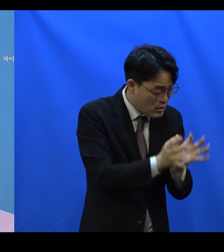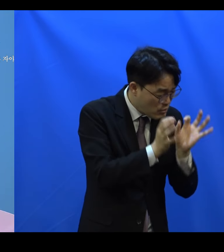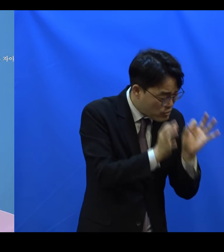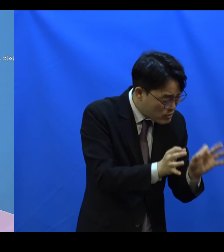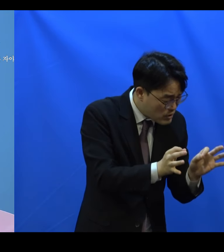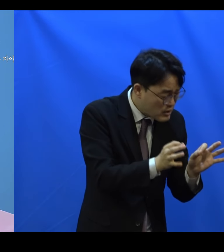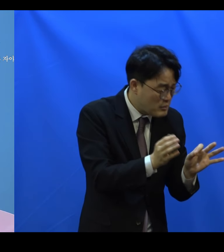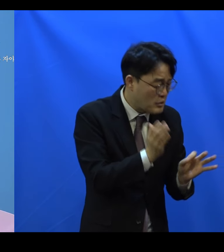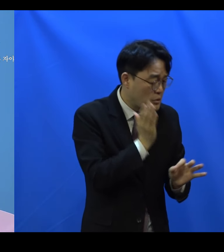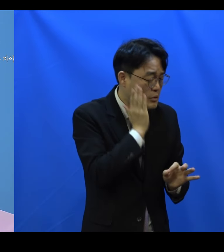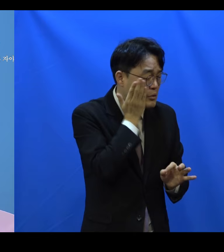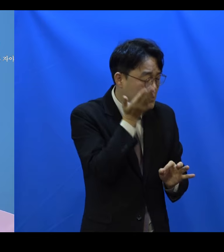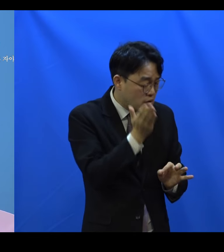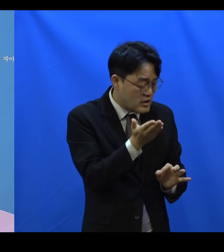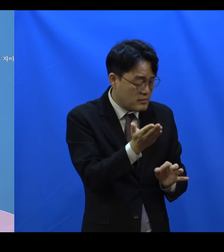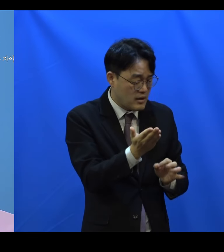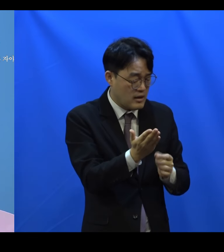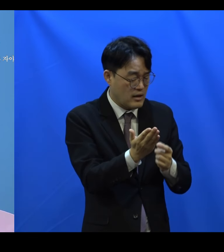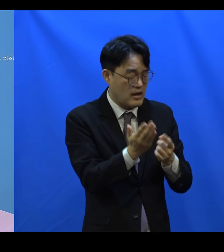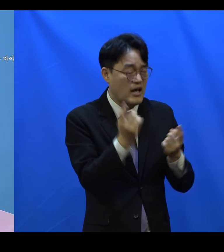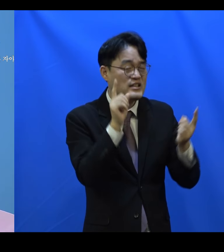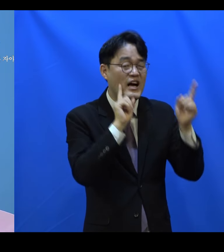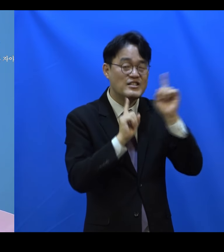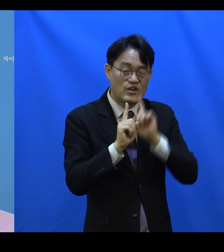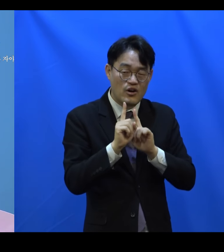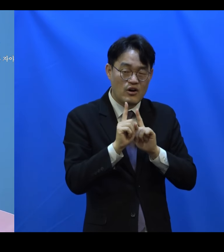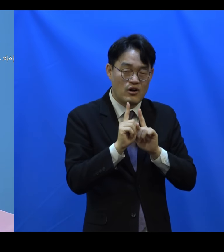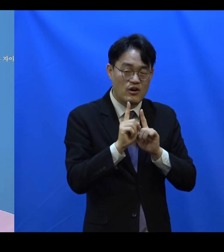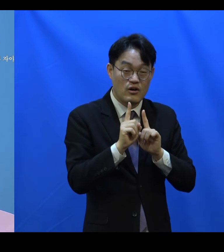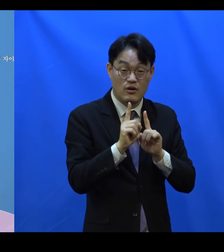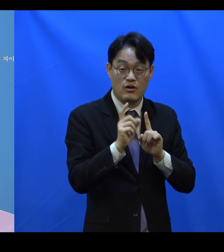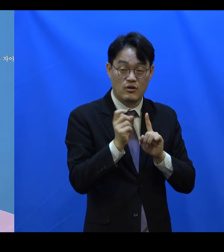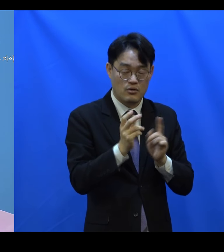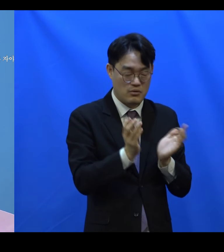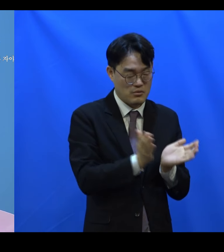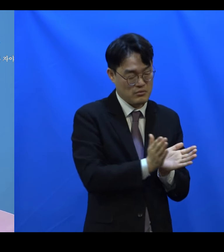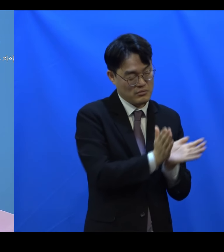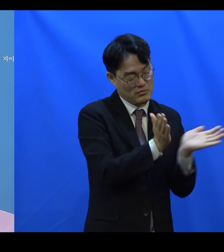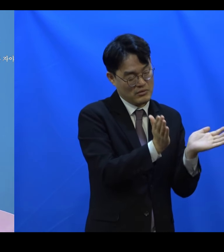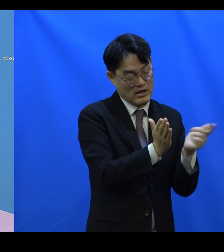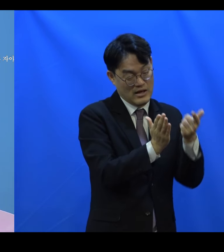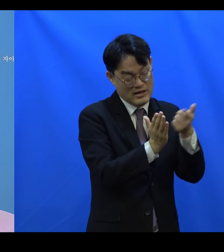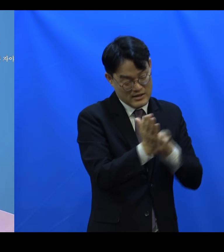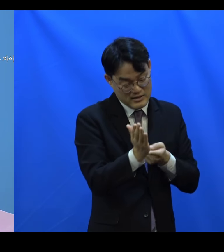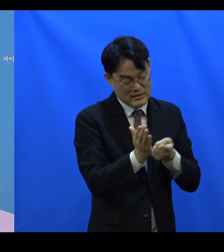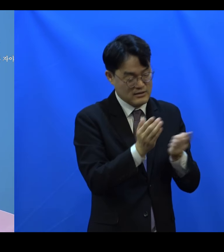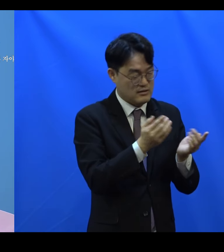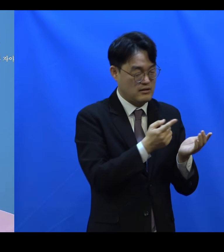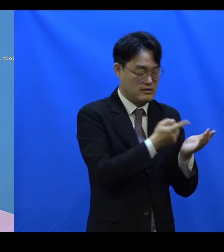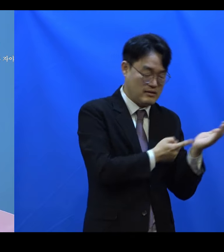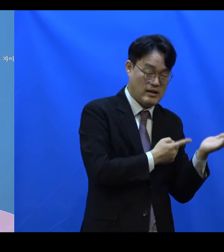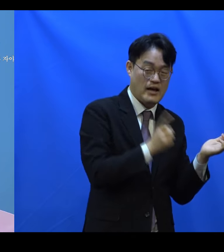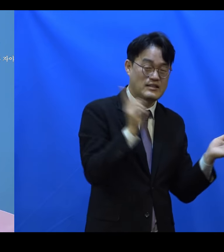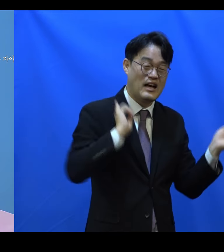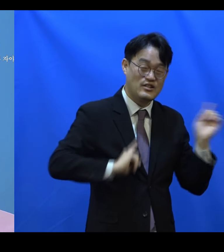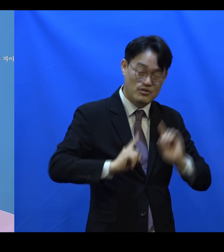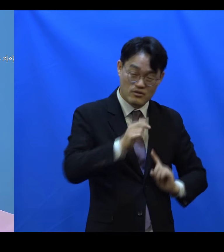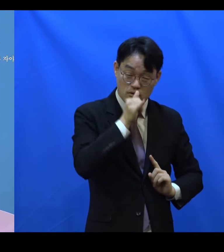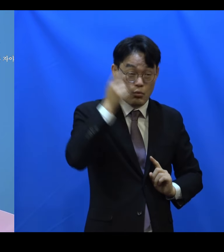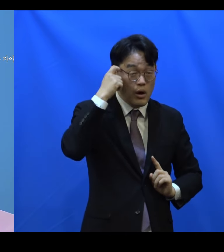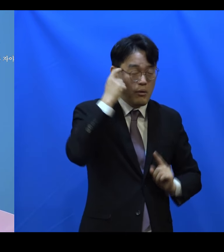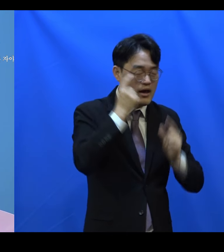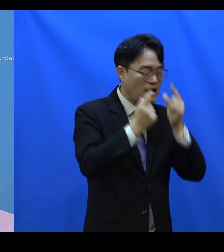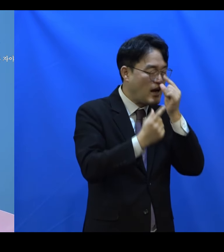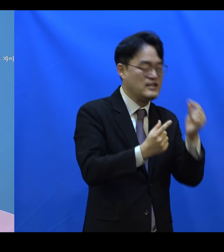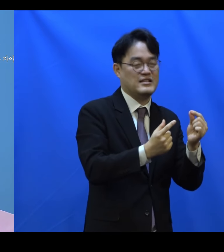꽃잎이 상하거나 찢겨져 있다는 거예요. 그 정호성 시인의 시 중에도 풀잎에도 상처가